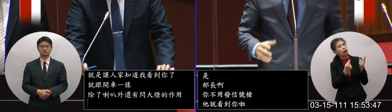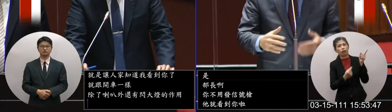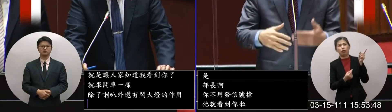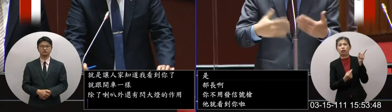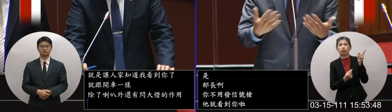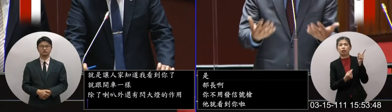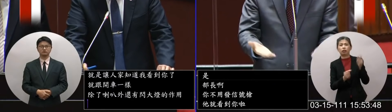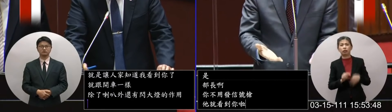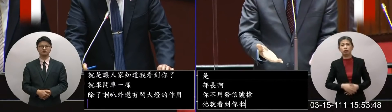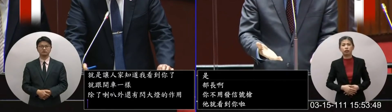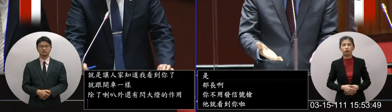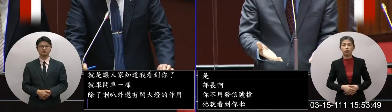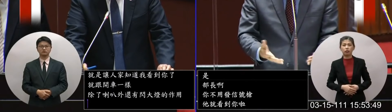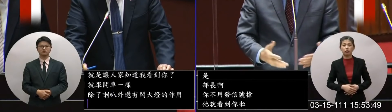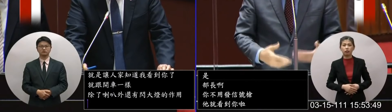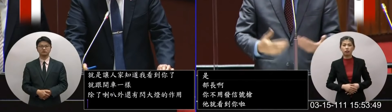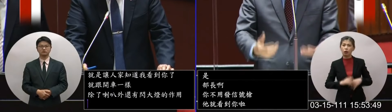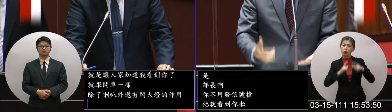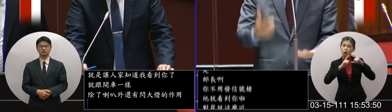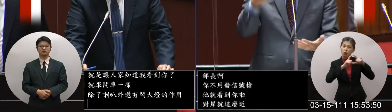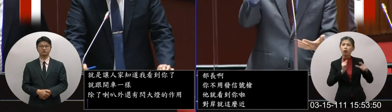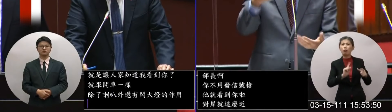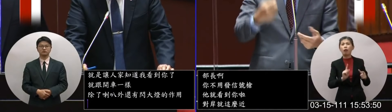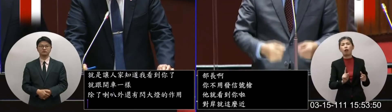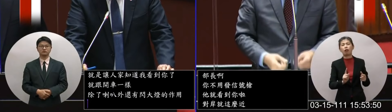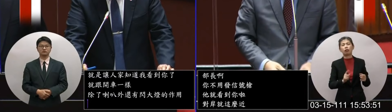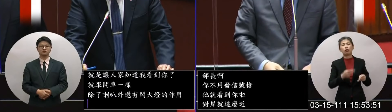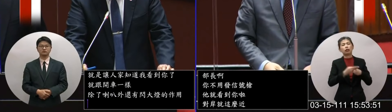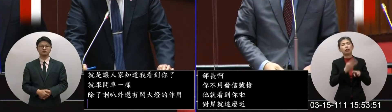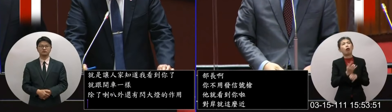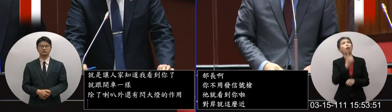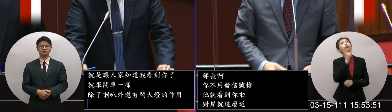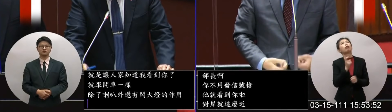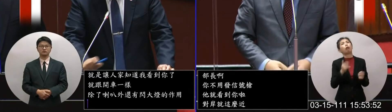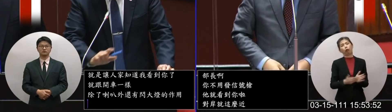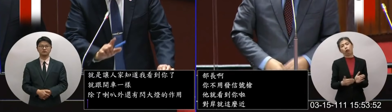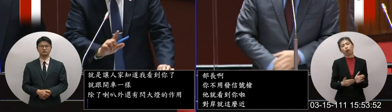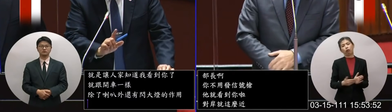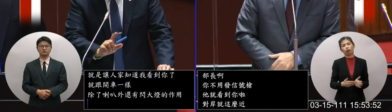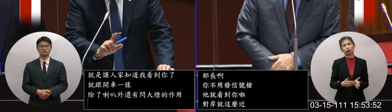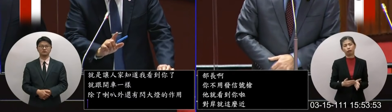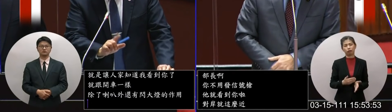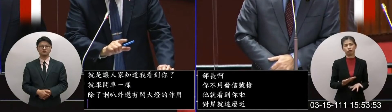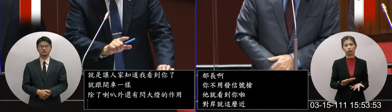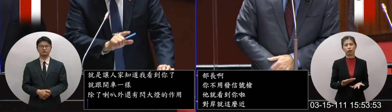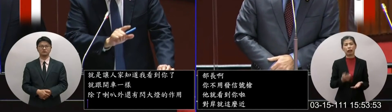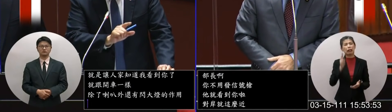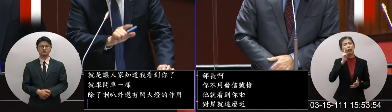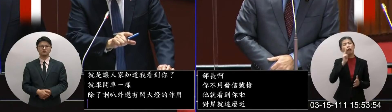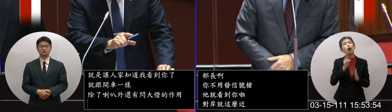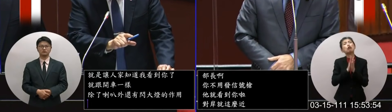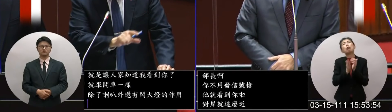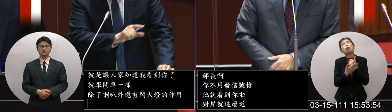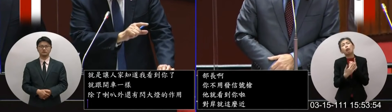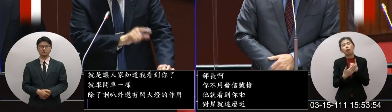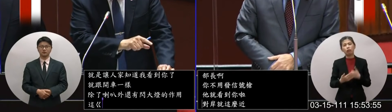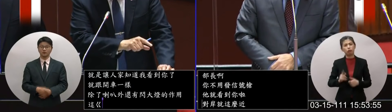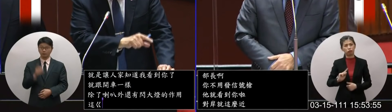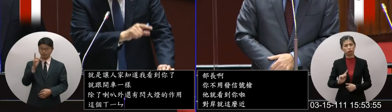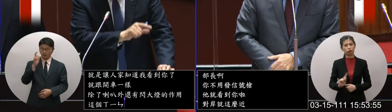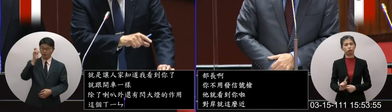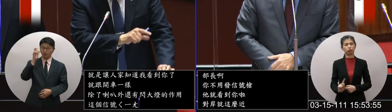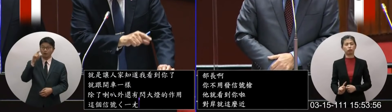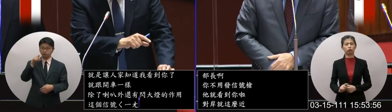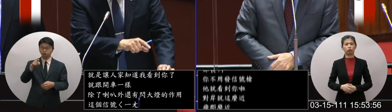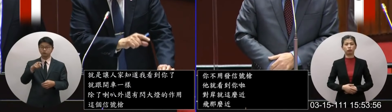到。重点是你的回应是什么？你怎么会发射一个信号枪呢？他误以为你在求救啊！ 这个信号枪跟照